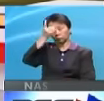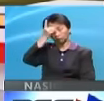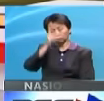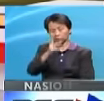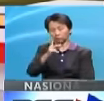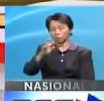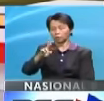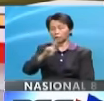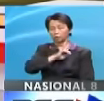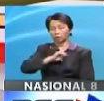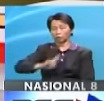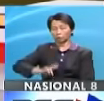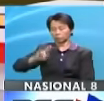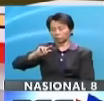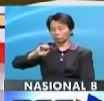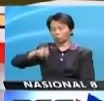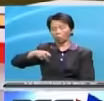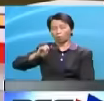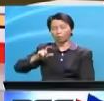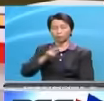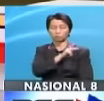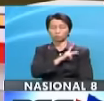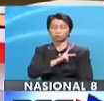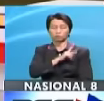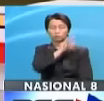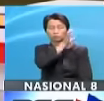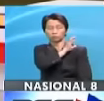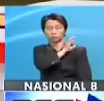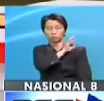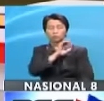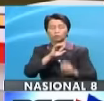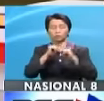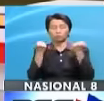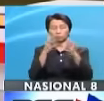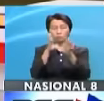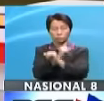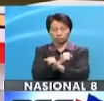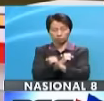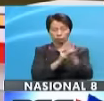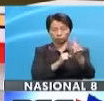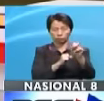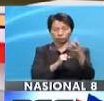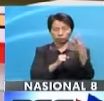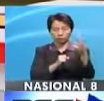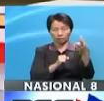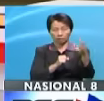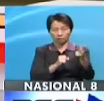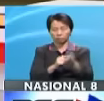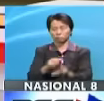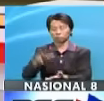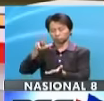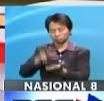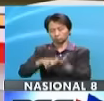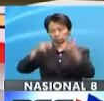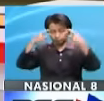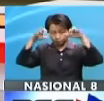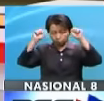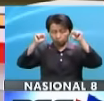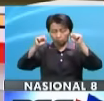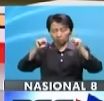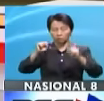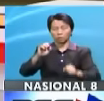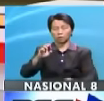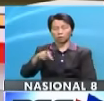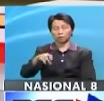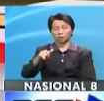K. Rajagopal sebagai ketua jurulatih pasukan Sarawak bagi musim 2016. Ia disahkan oleh Presiden FAS